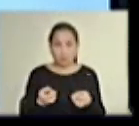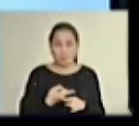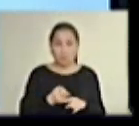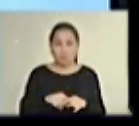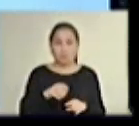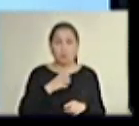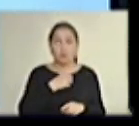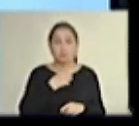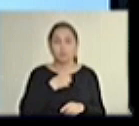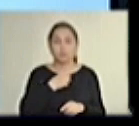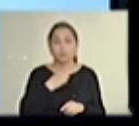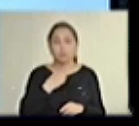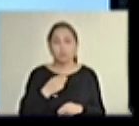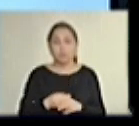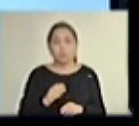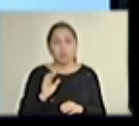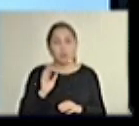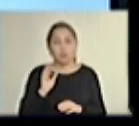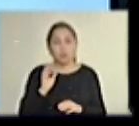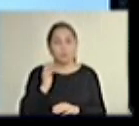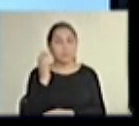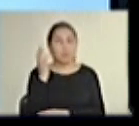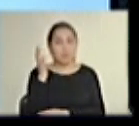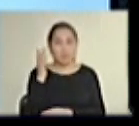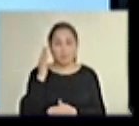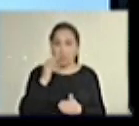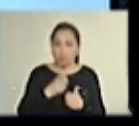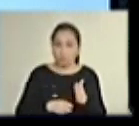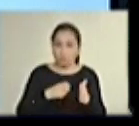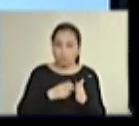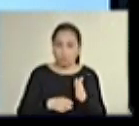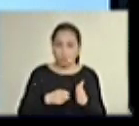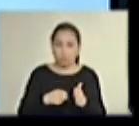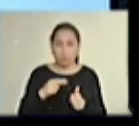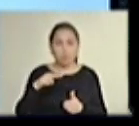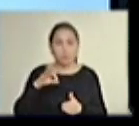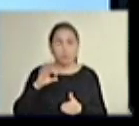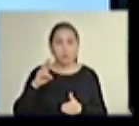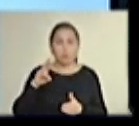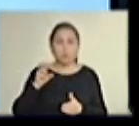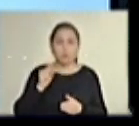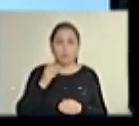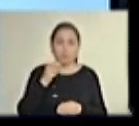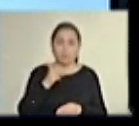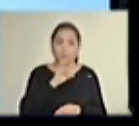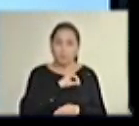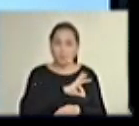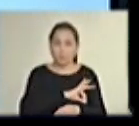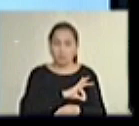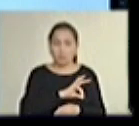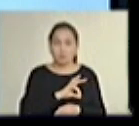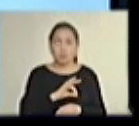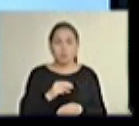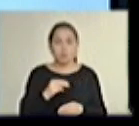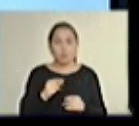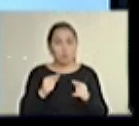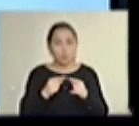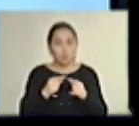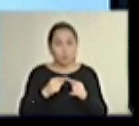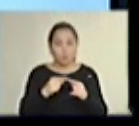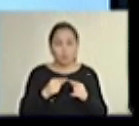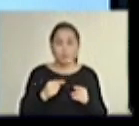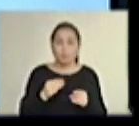asosan kundalarni, yog'ochlarni yorishda ponalardan foydalaniladi. Demak, ponaning uchi o'tkirroq